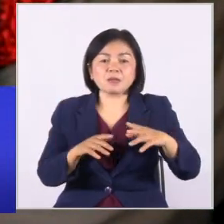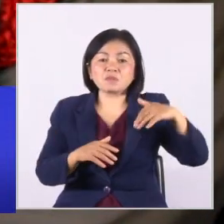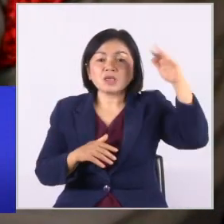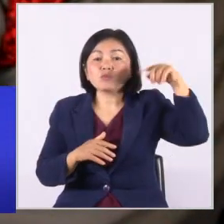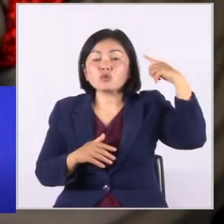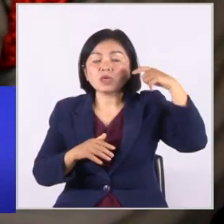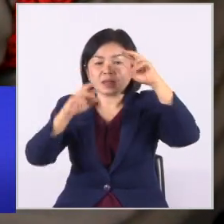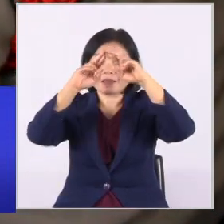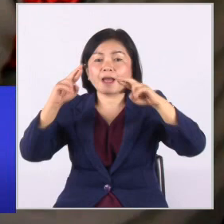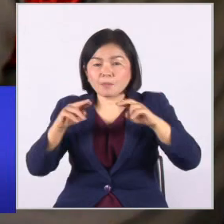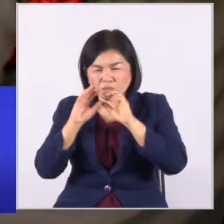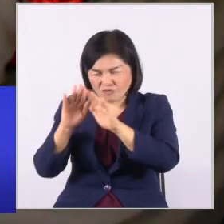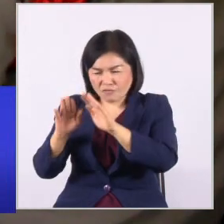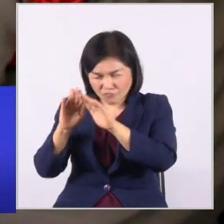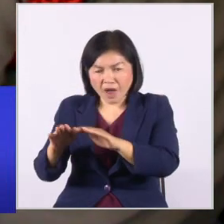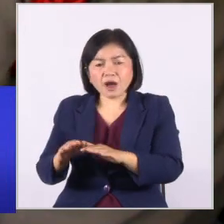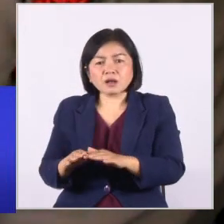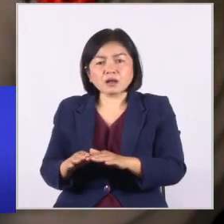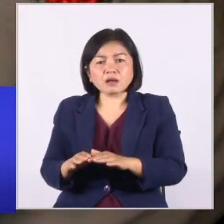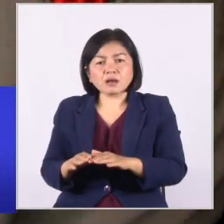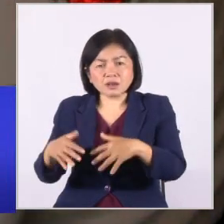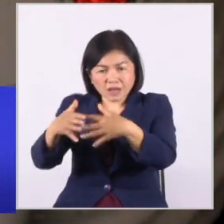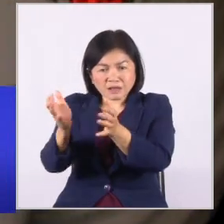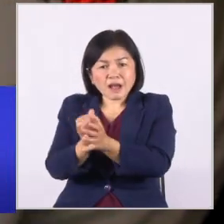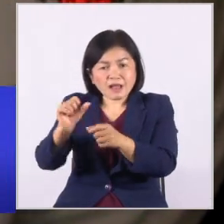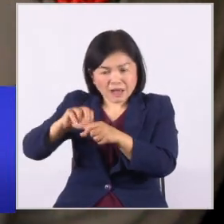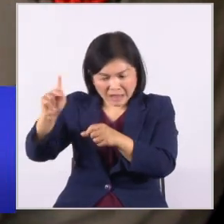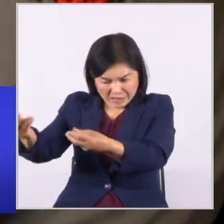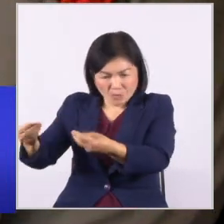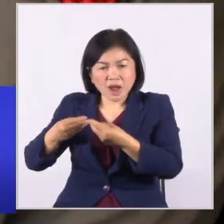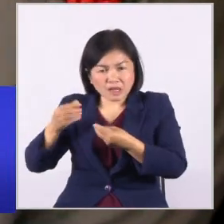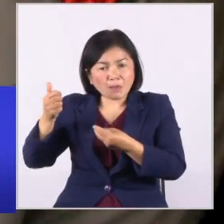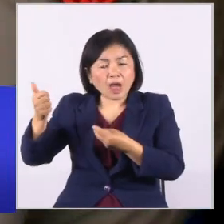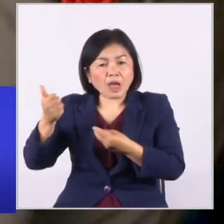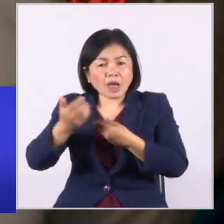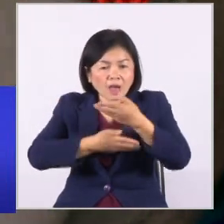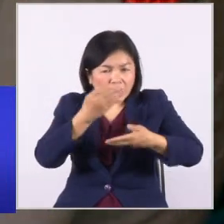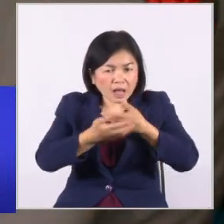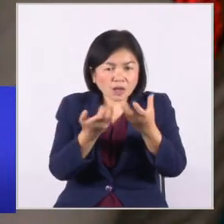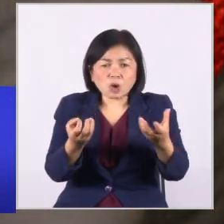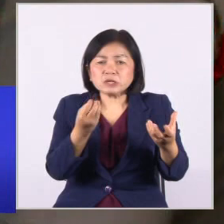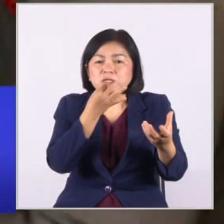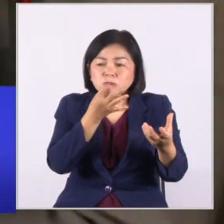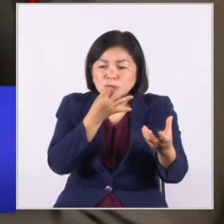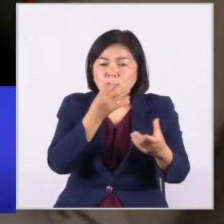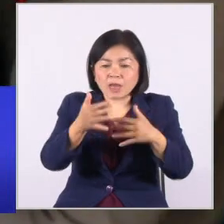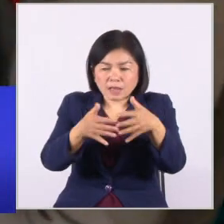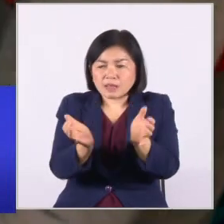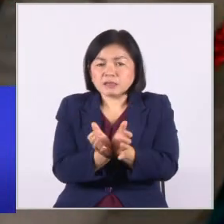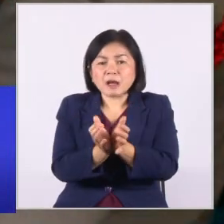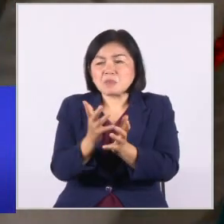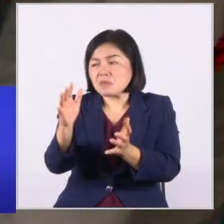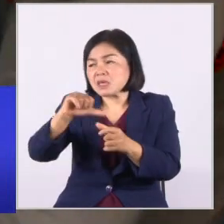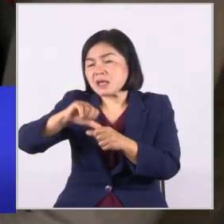ยเจนีเนี่ยบอกว่าฝากนะฝากให้คนร้ายเนี่ยเอาถังแก๊สมาคืนเจหน่อยนี่นะครับเนี่ยเจขายของทำมาหากินแบบนี้จะเอาถังแก๊สเอาที่ไหนเนี่ย